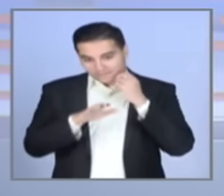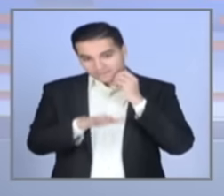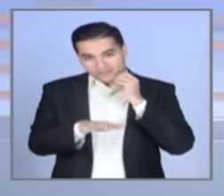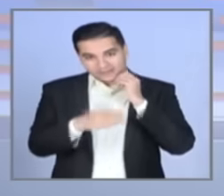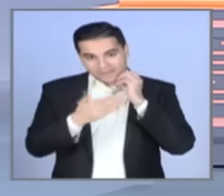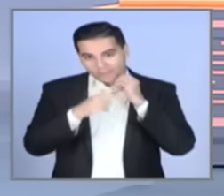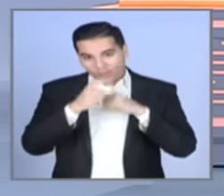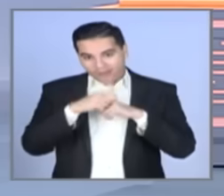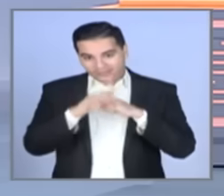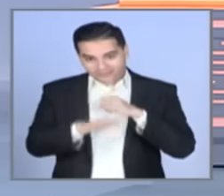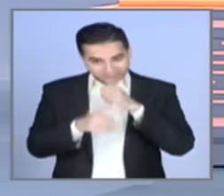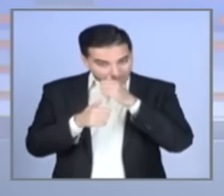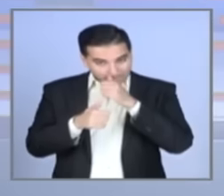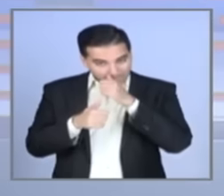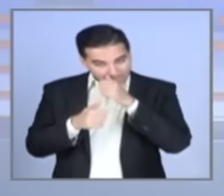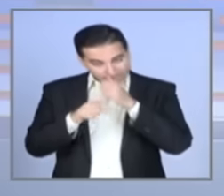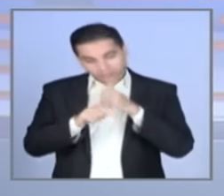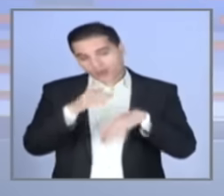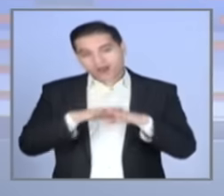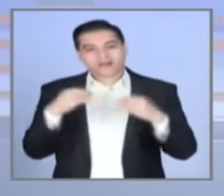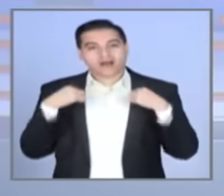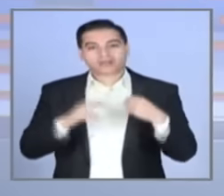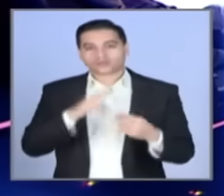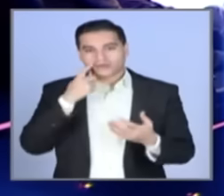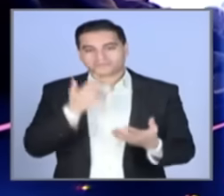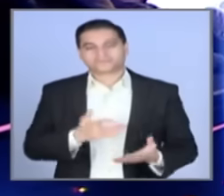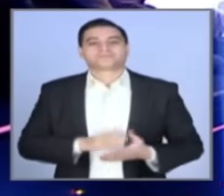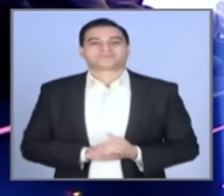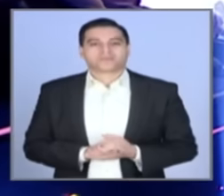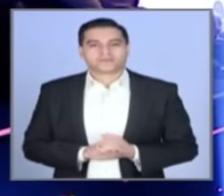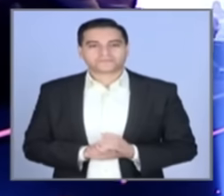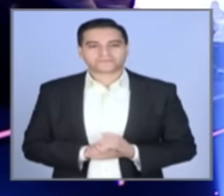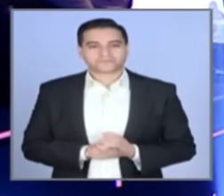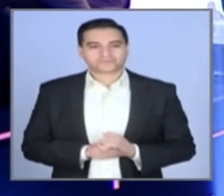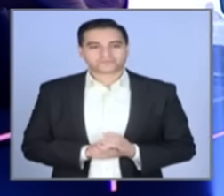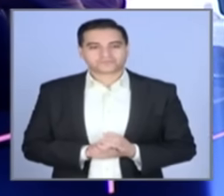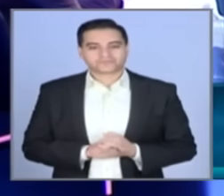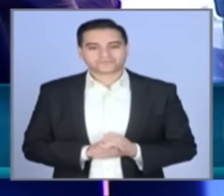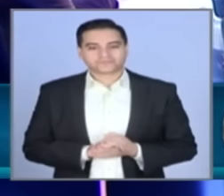على البازر. رياضة والسؤال هو: